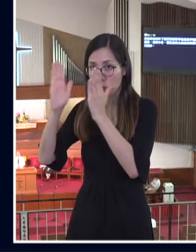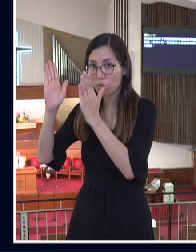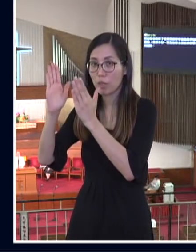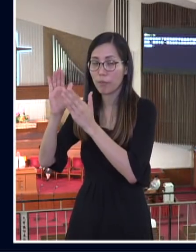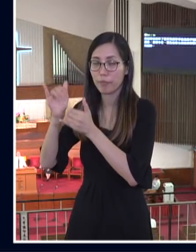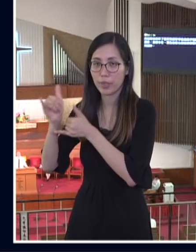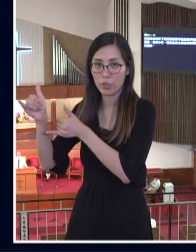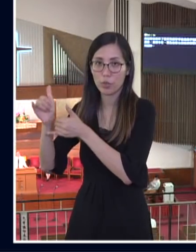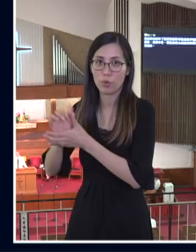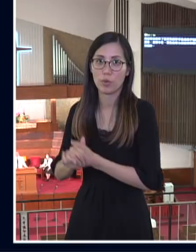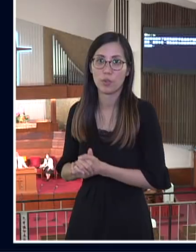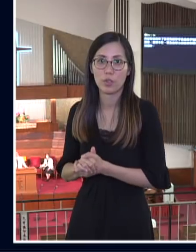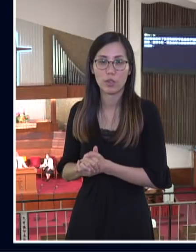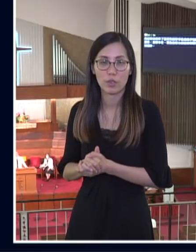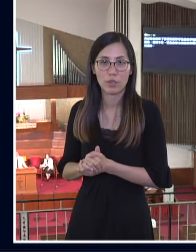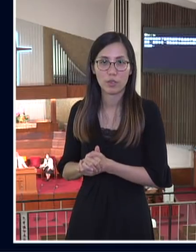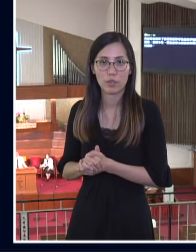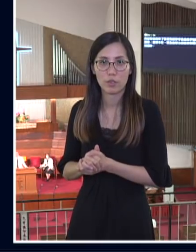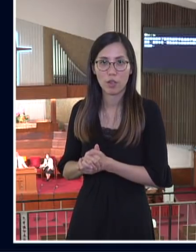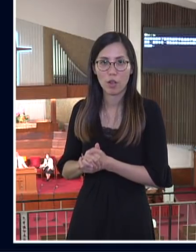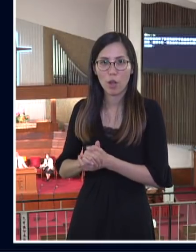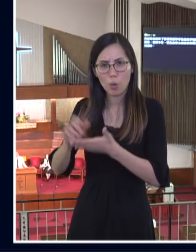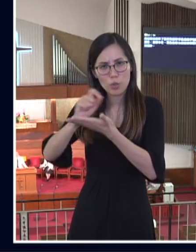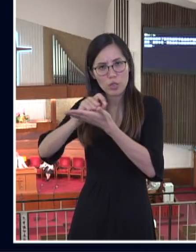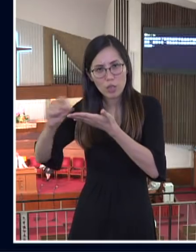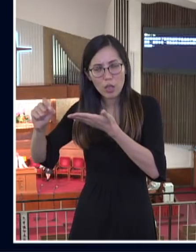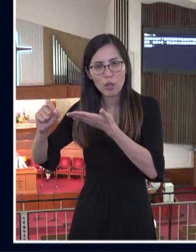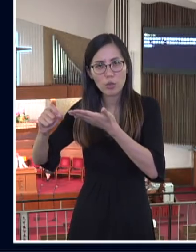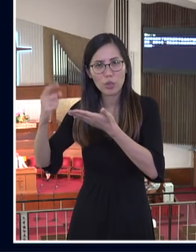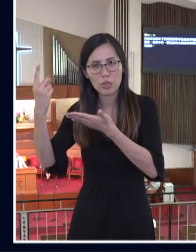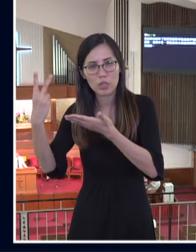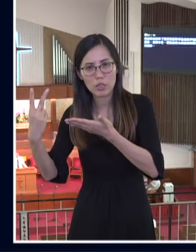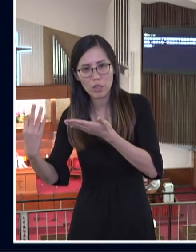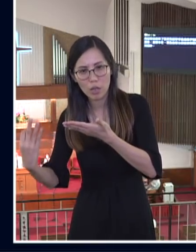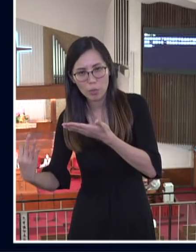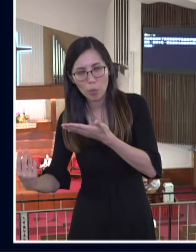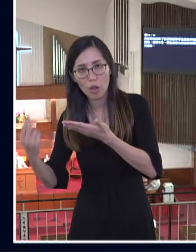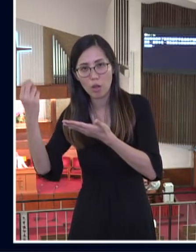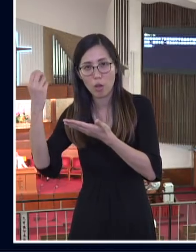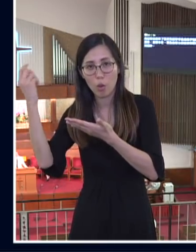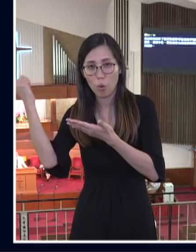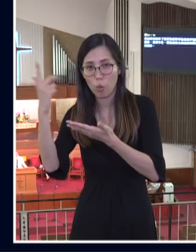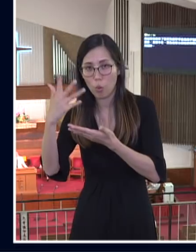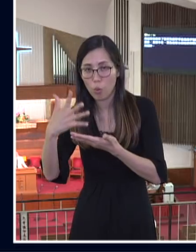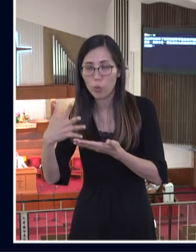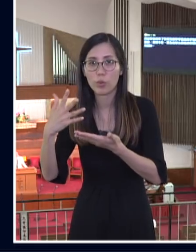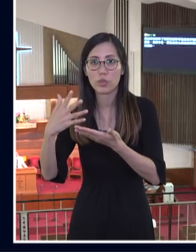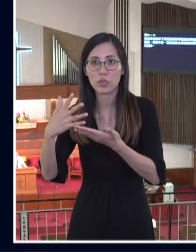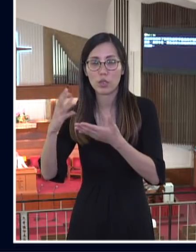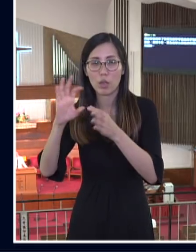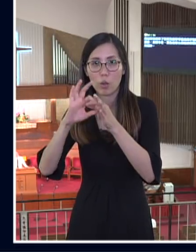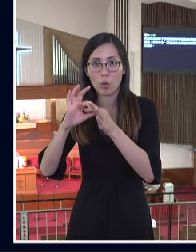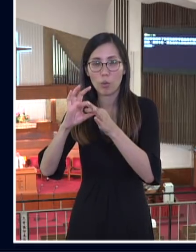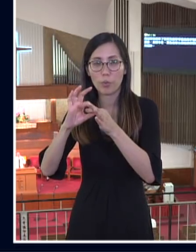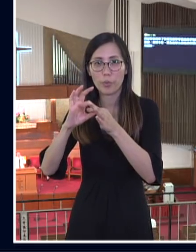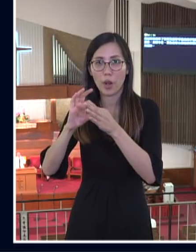都是讲因为他专心跟从耶和华以色列的神。这个是其实不